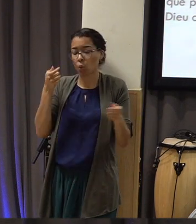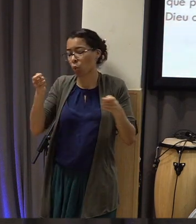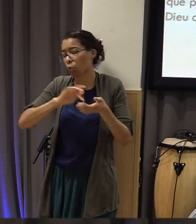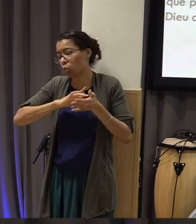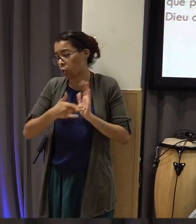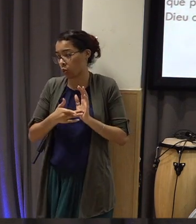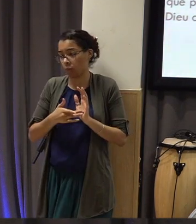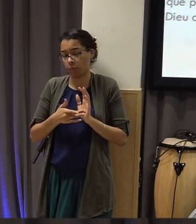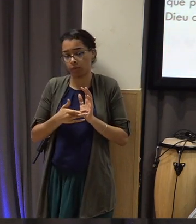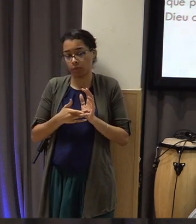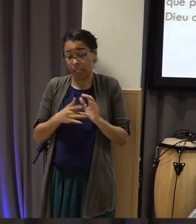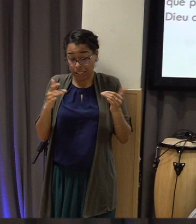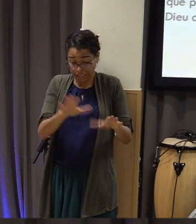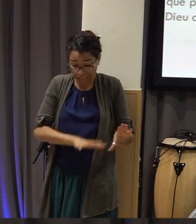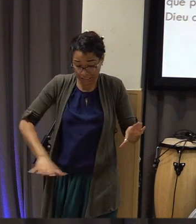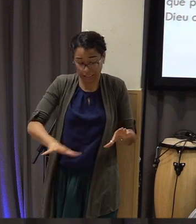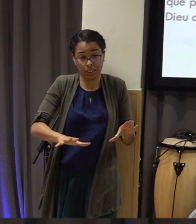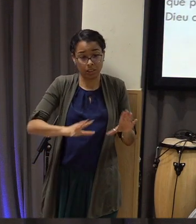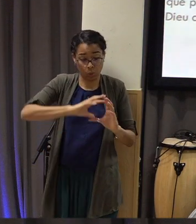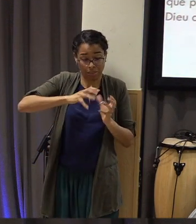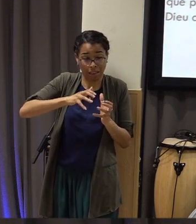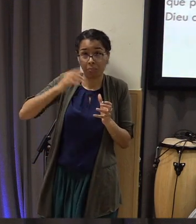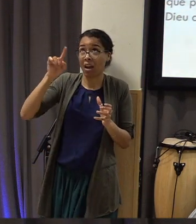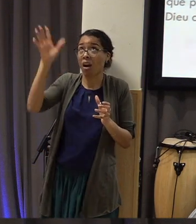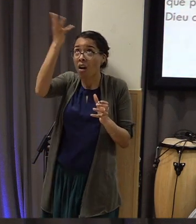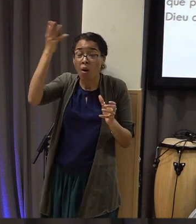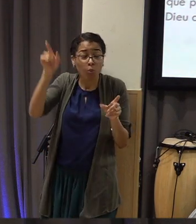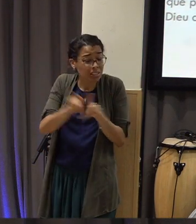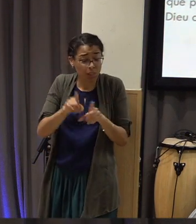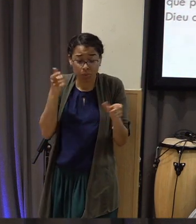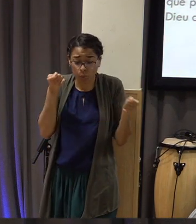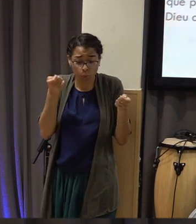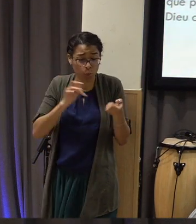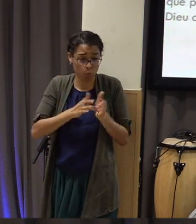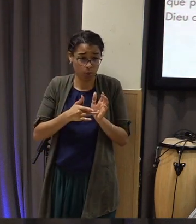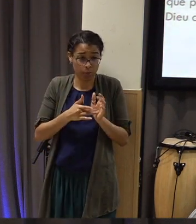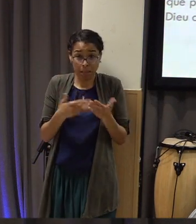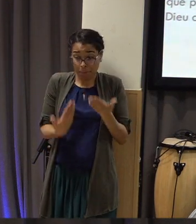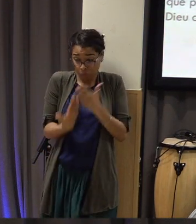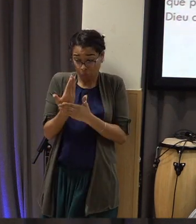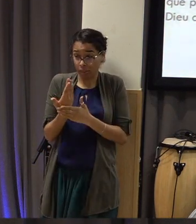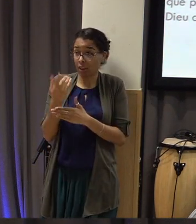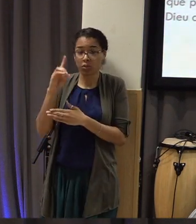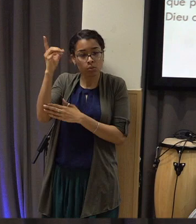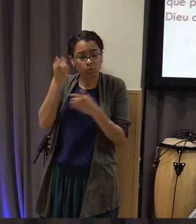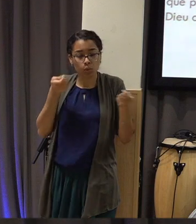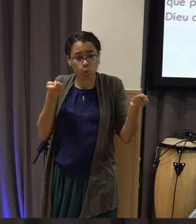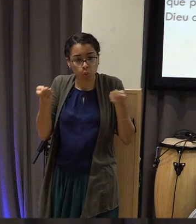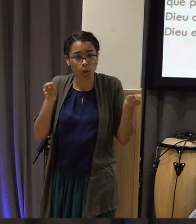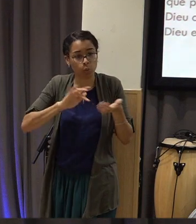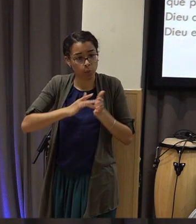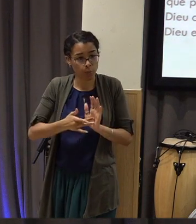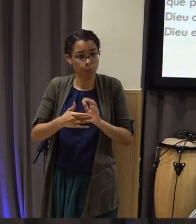passe sur la terre et dans les cieux. Et ce matin, il est en train de contrôler ce qui se passe.